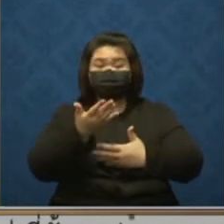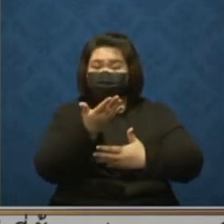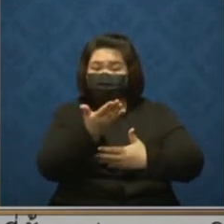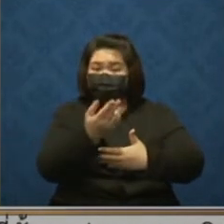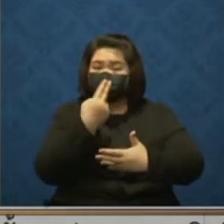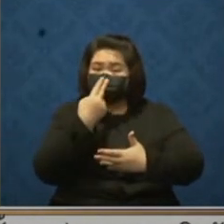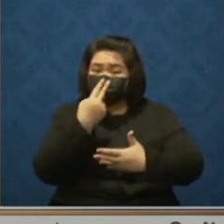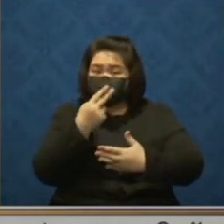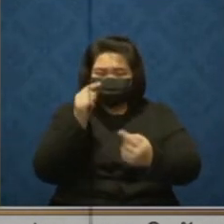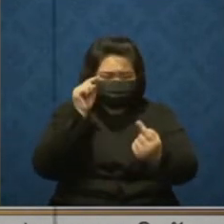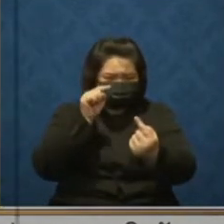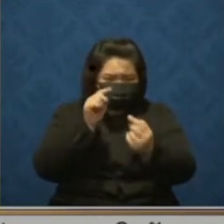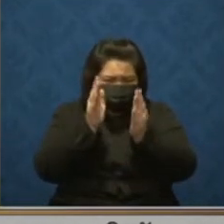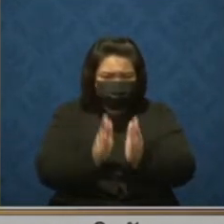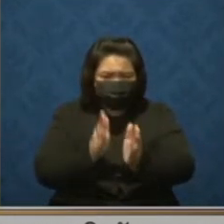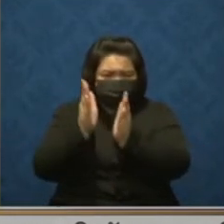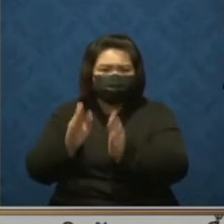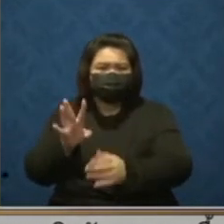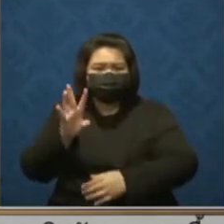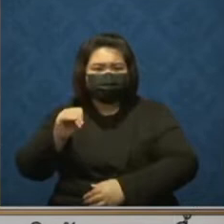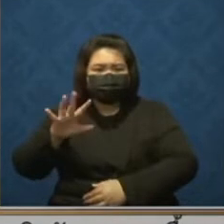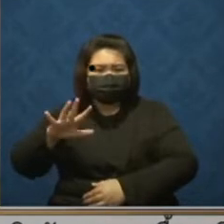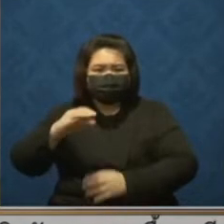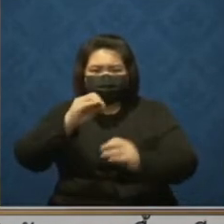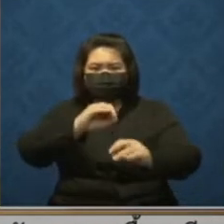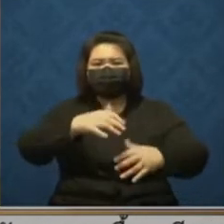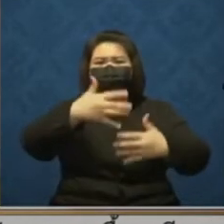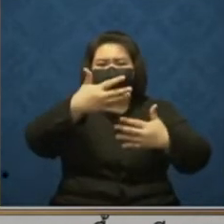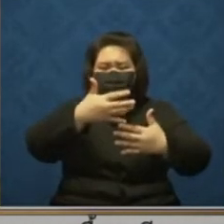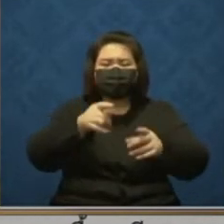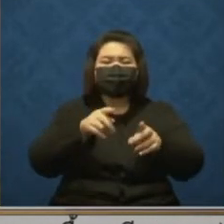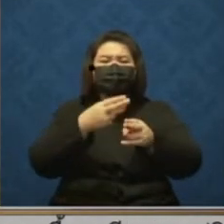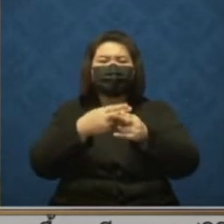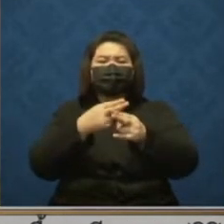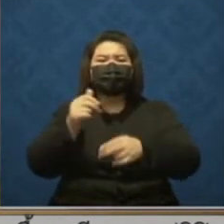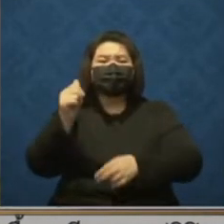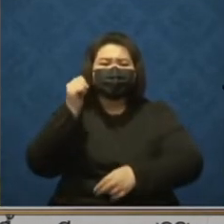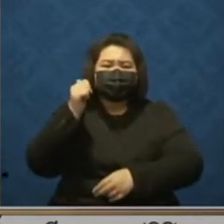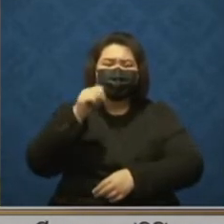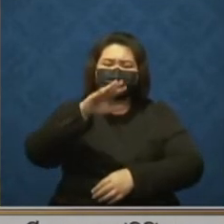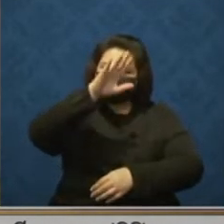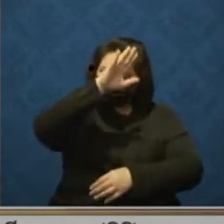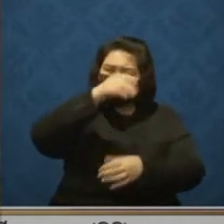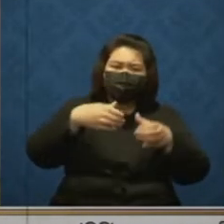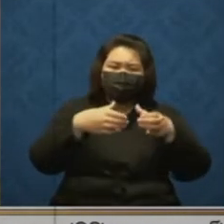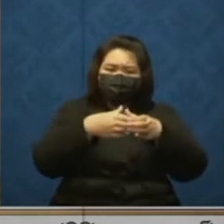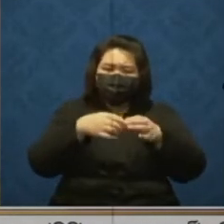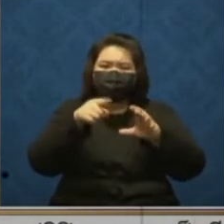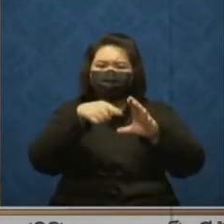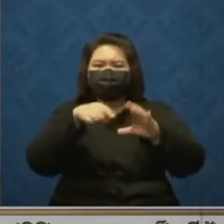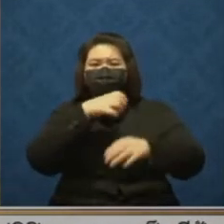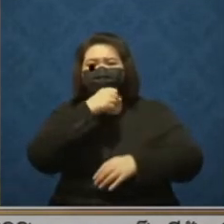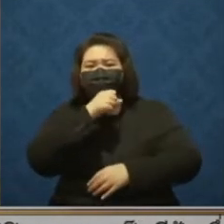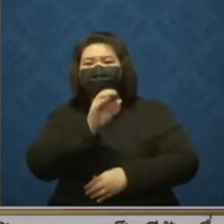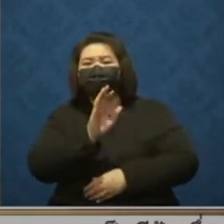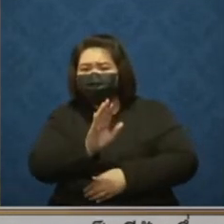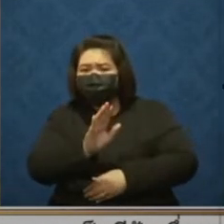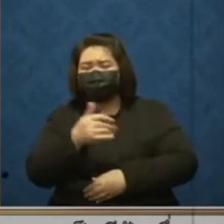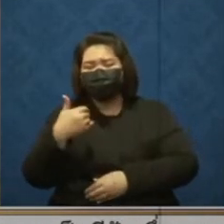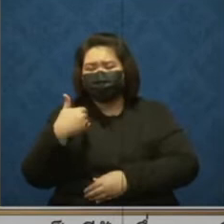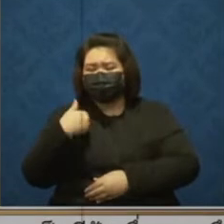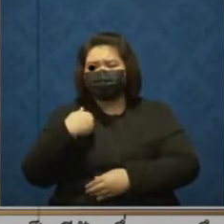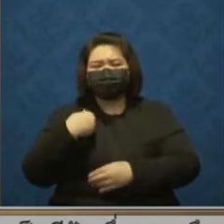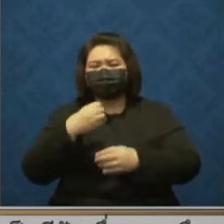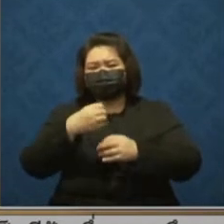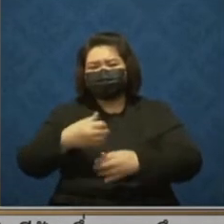เคลื่อนไหว 45เป้าหมายรายชื่อชุดเดิมที่กล่าวไปแล้วนะครับทั้งธนาธรตีบุคลิกอาเพิ่มเติมก็มีรถแล้วขณะที่ศรชัยธวัช